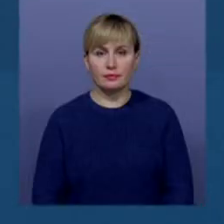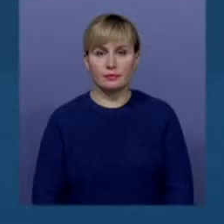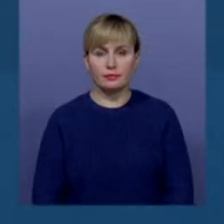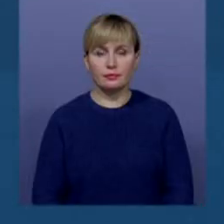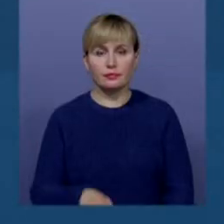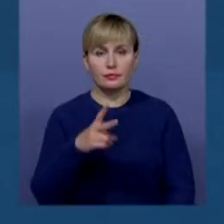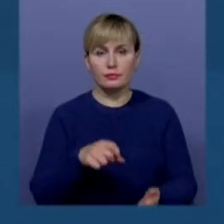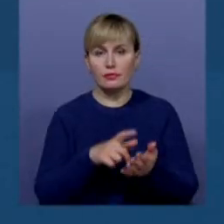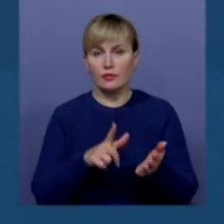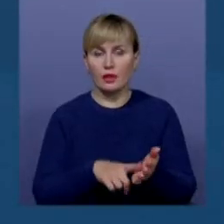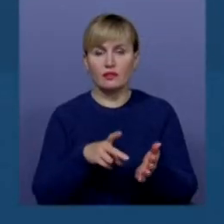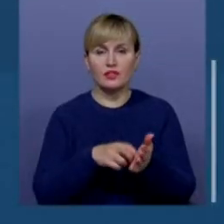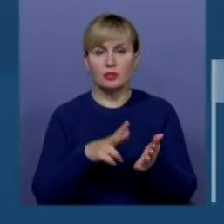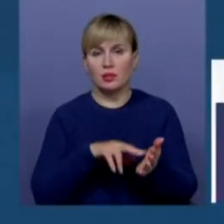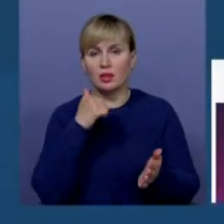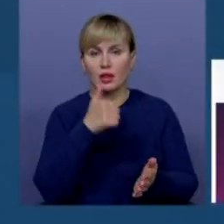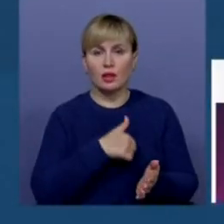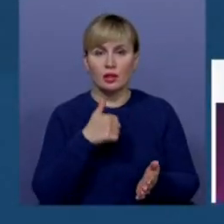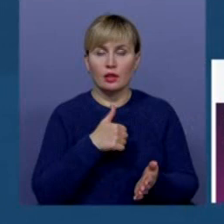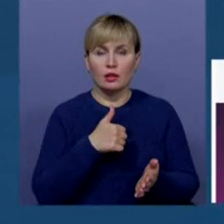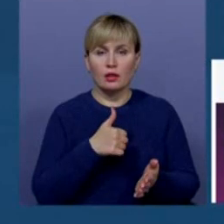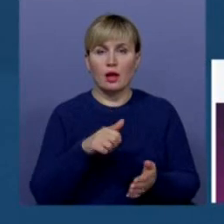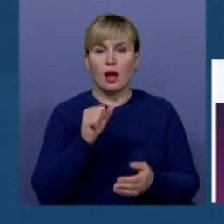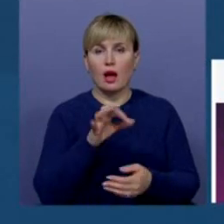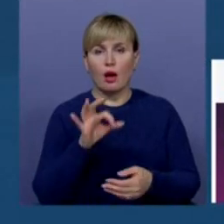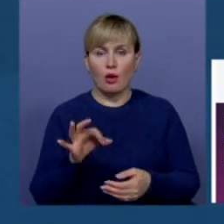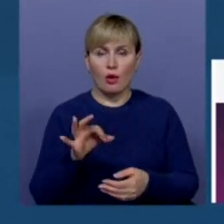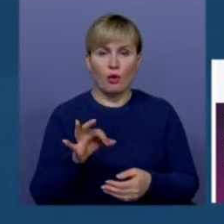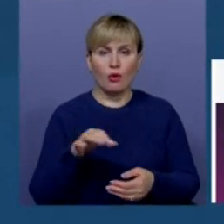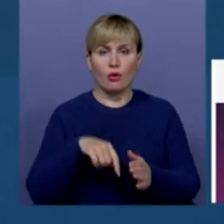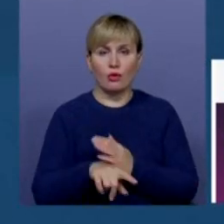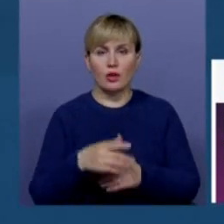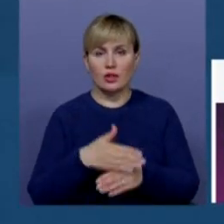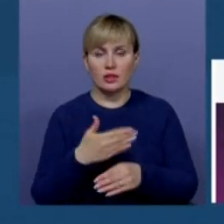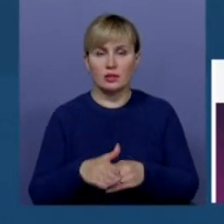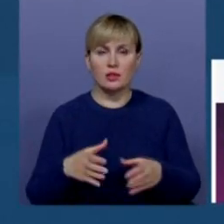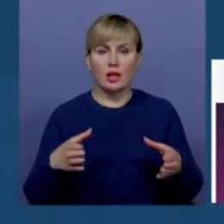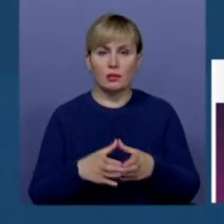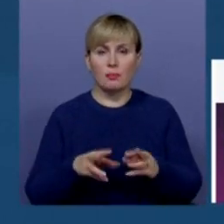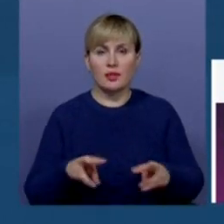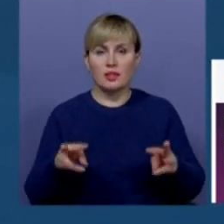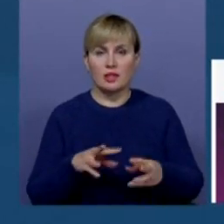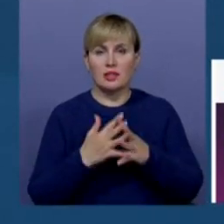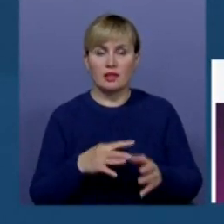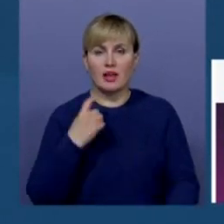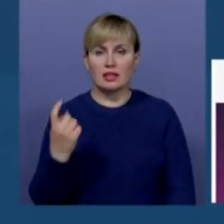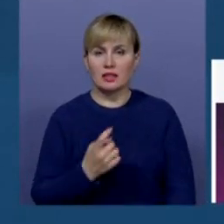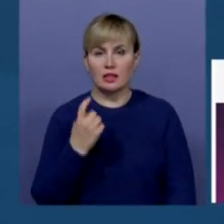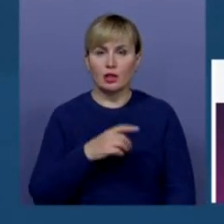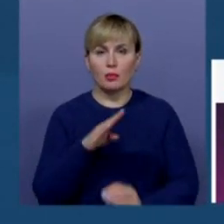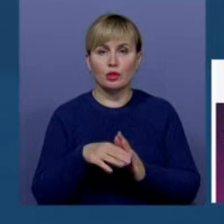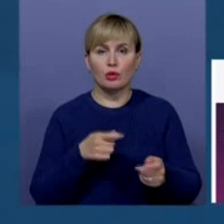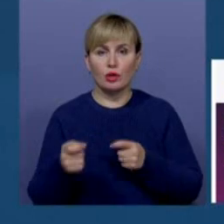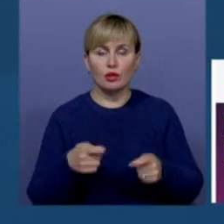В 2017-2018 годах акционерное общество «Аграрная кредитная корпорация Министерства сельского хозяйства» под